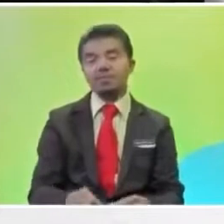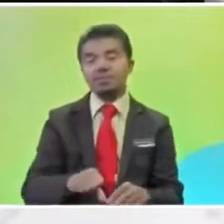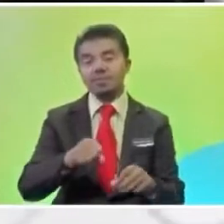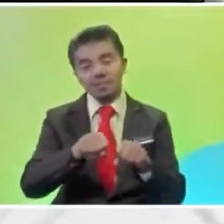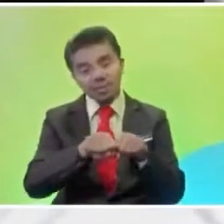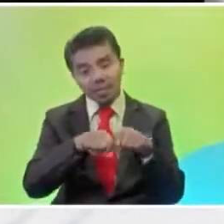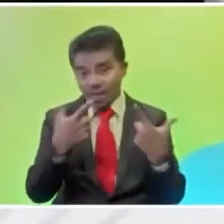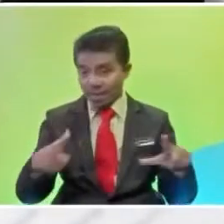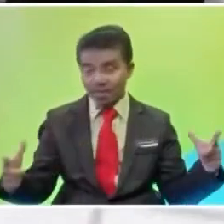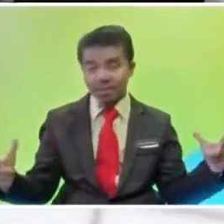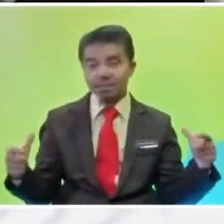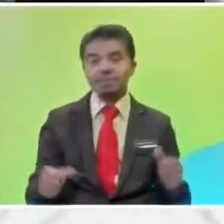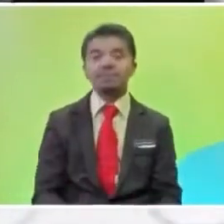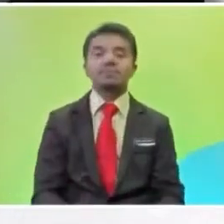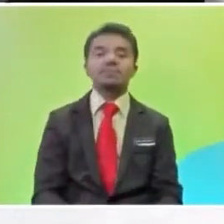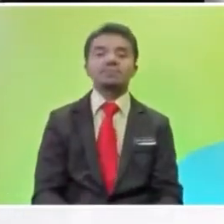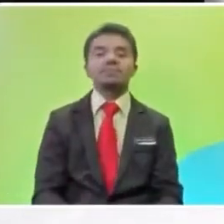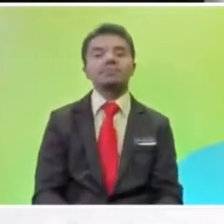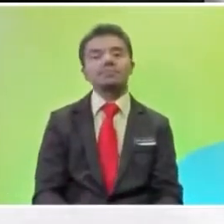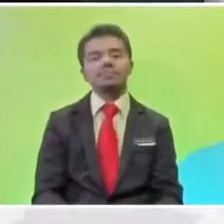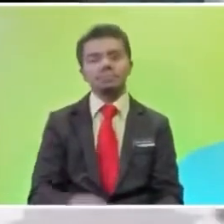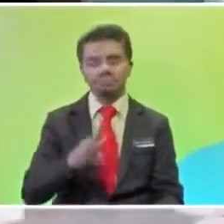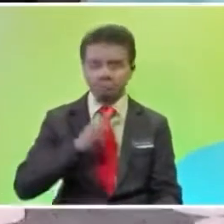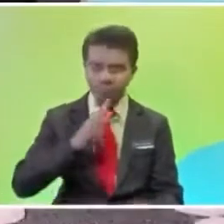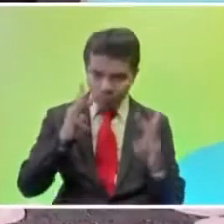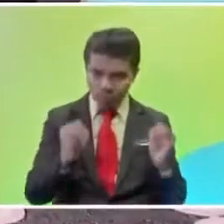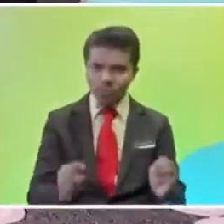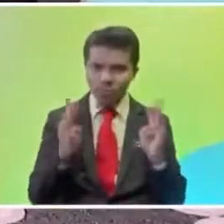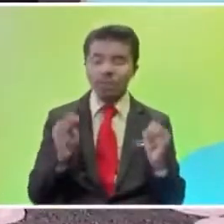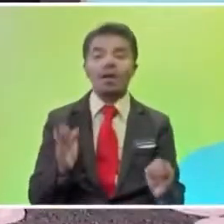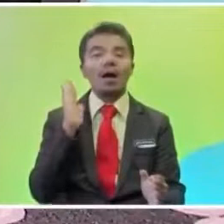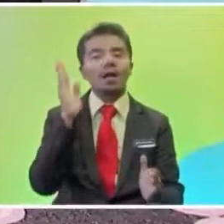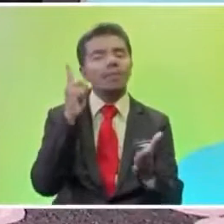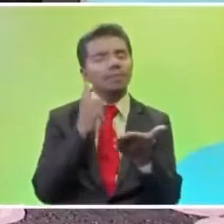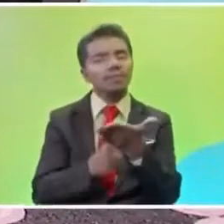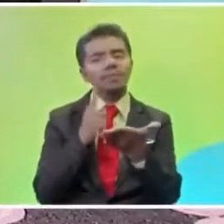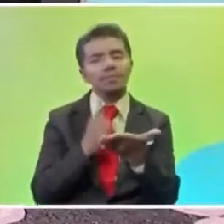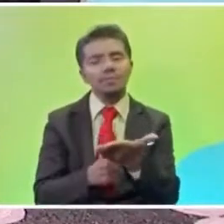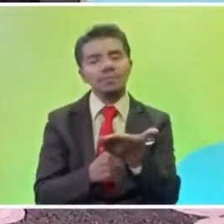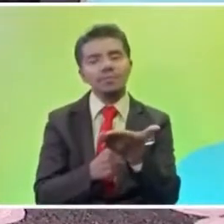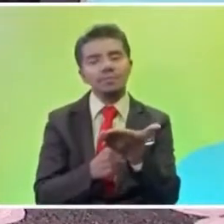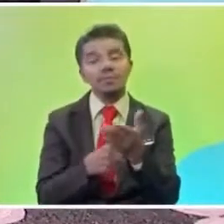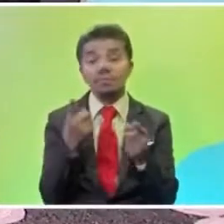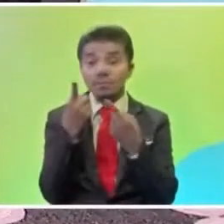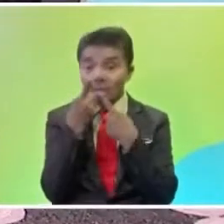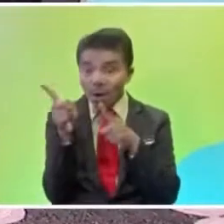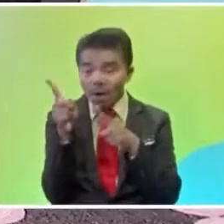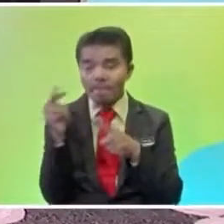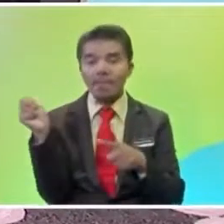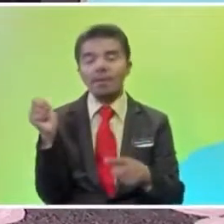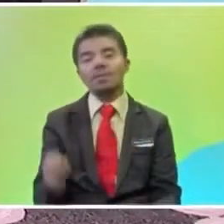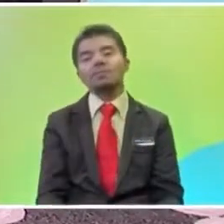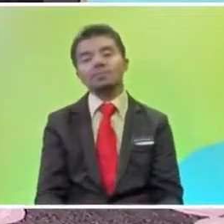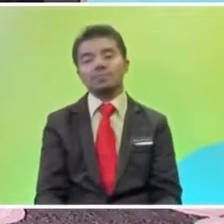di stasiun tersebut mereka akan berbincang mendapatkan jawaban menyelesaikan masalah dan dekat situ mereka juga boleh